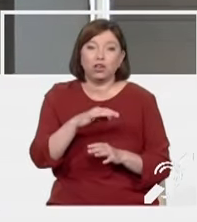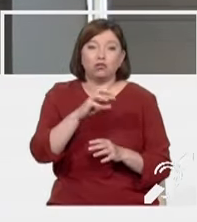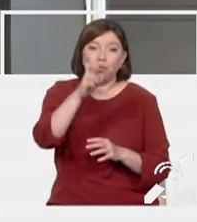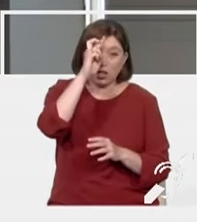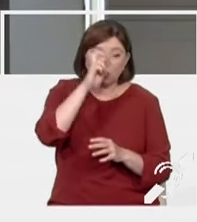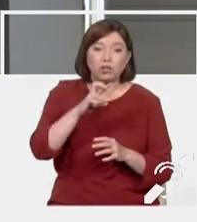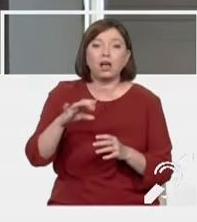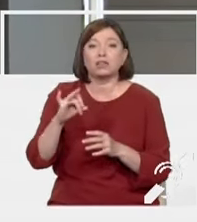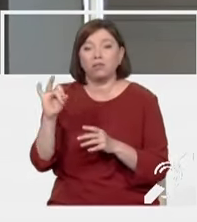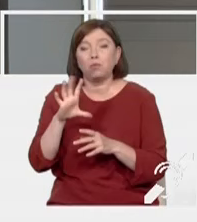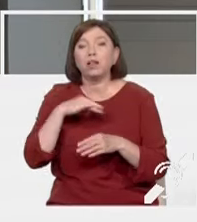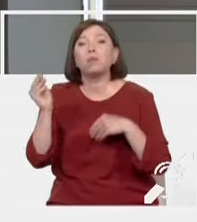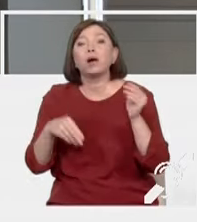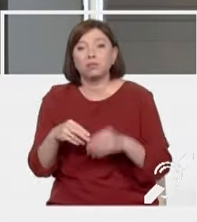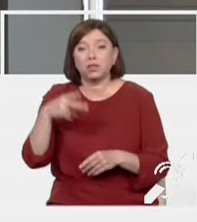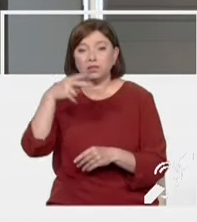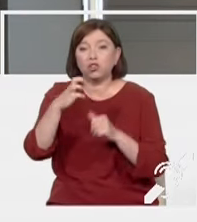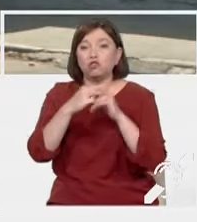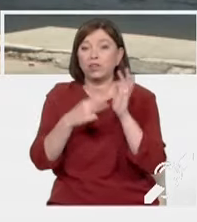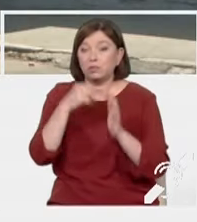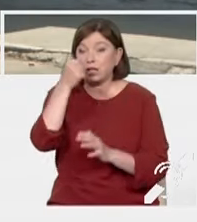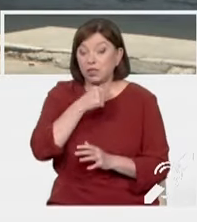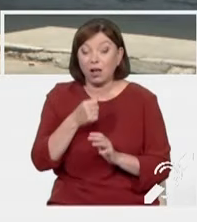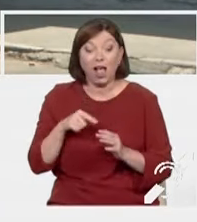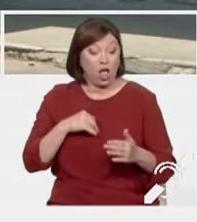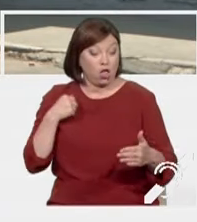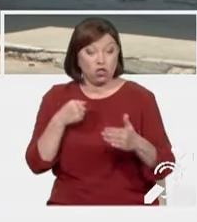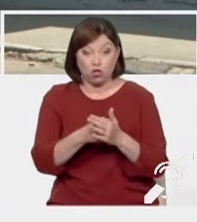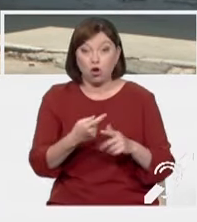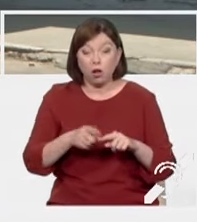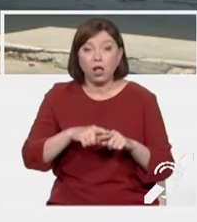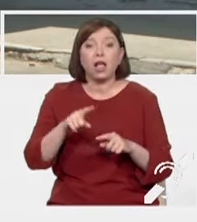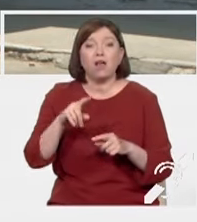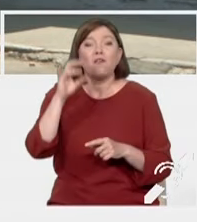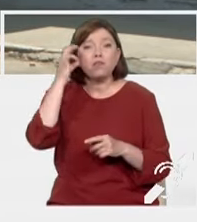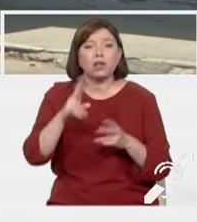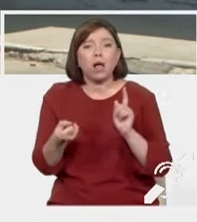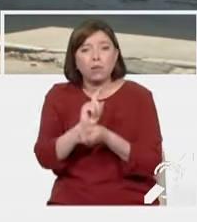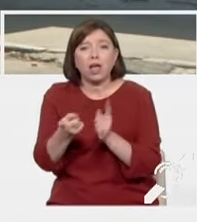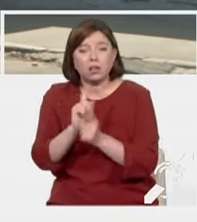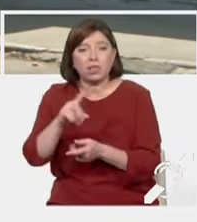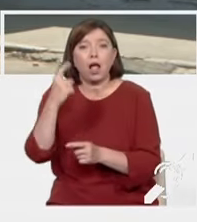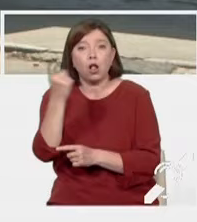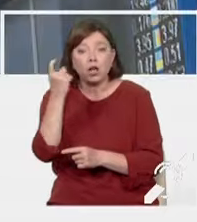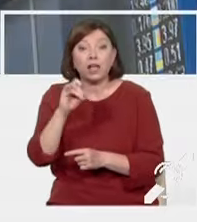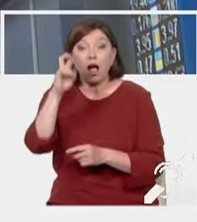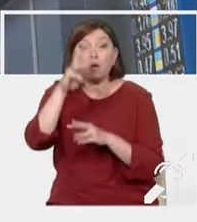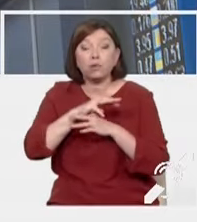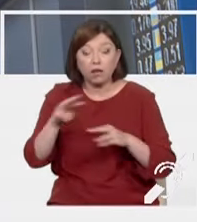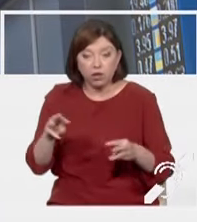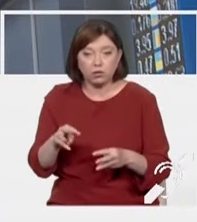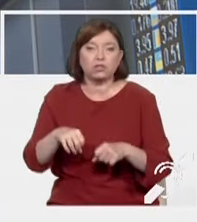Gările Automoderne a fost semnat în 2018. De atunci, firma și-a schimbat fondatorii de câteva ori, iar guvernul și-a